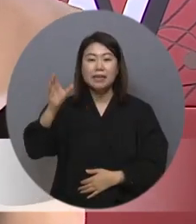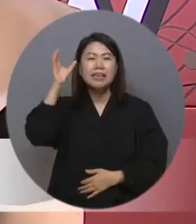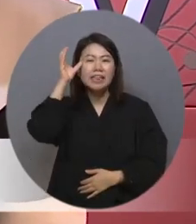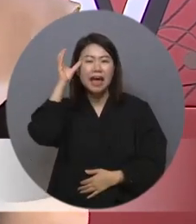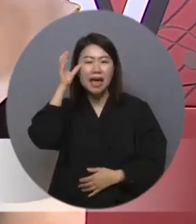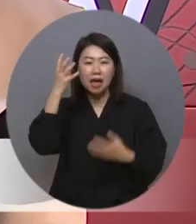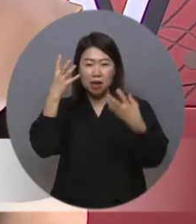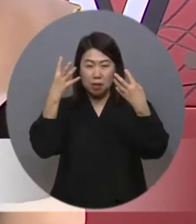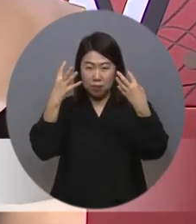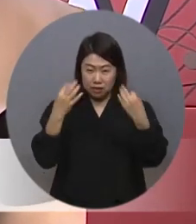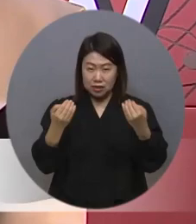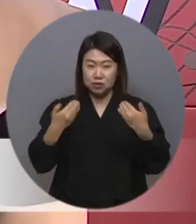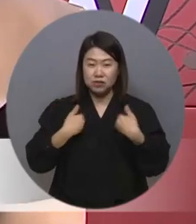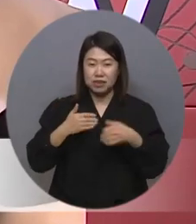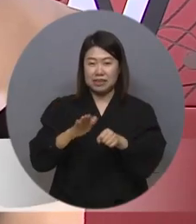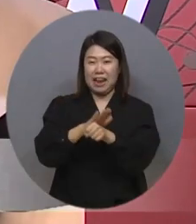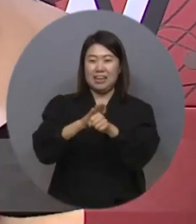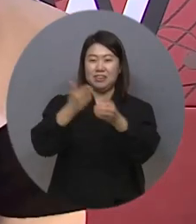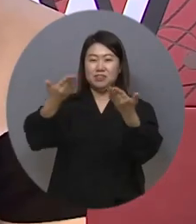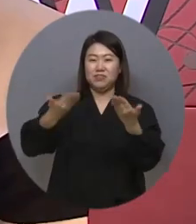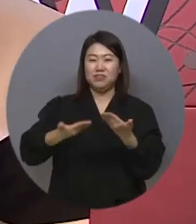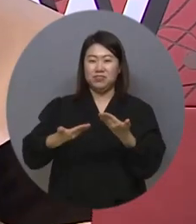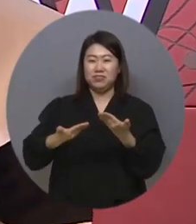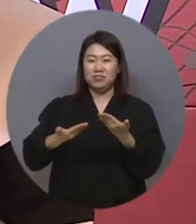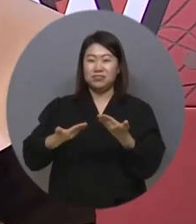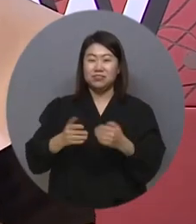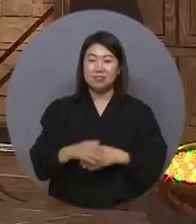많은 가수분들도 많이 사랑해 주세요. 하트 먹어.